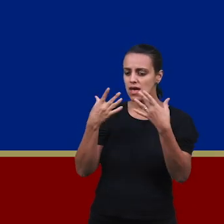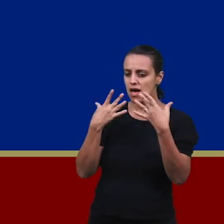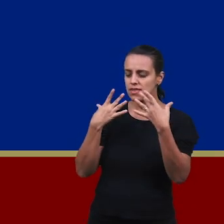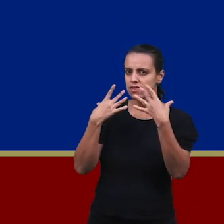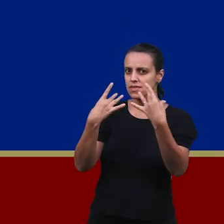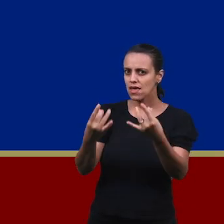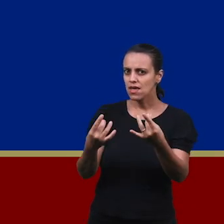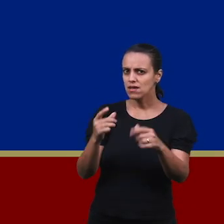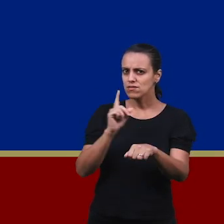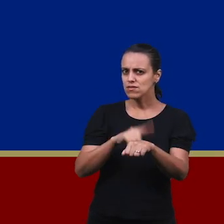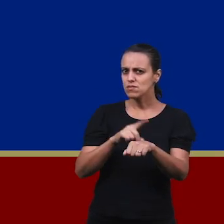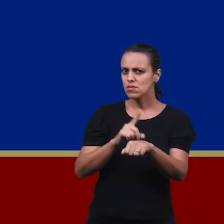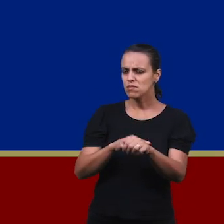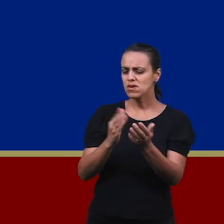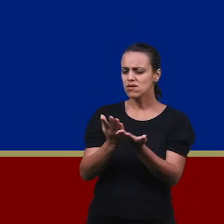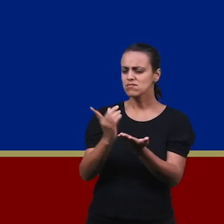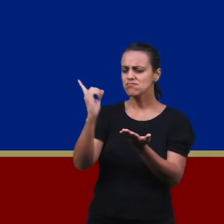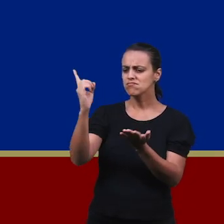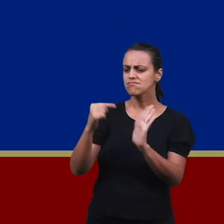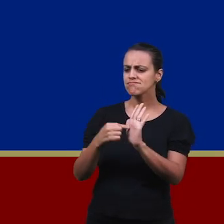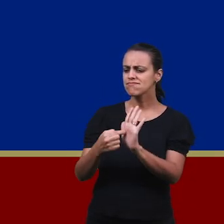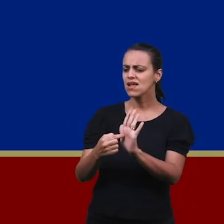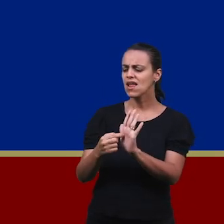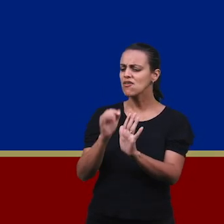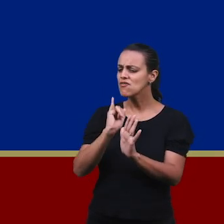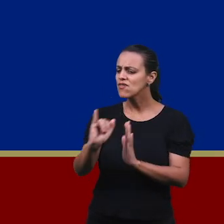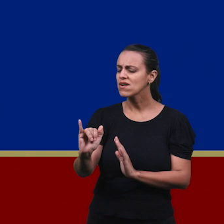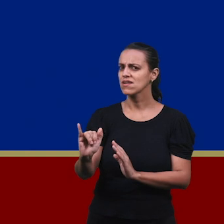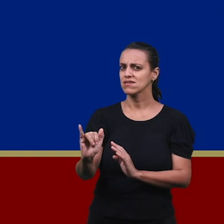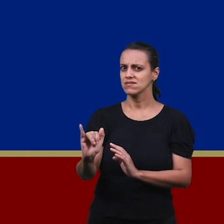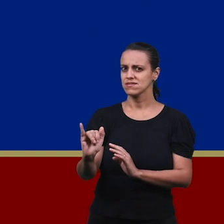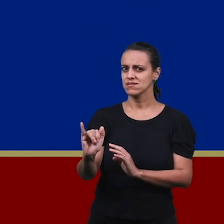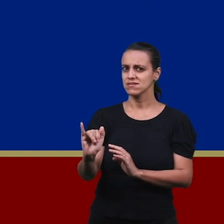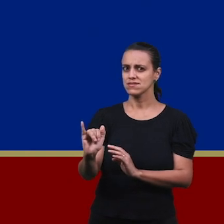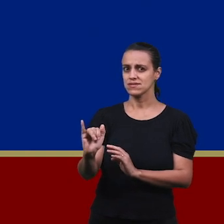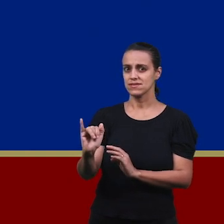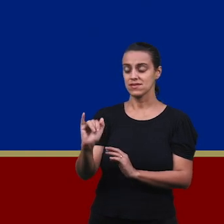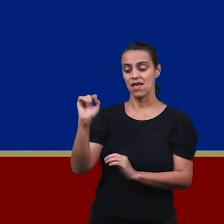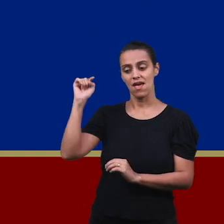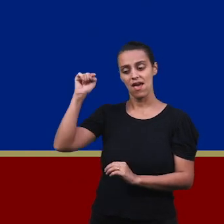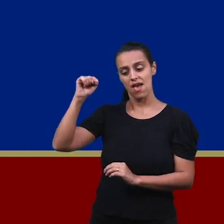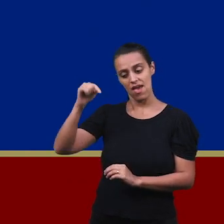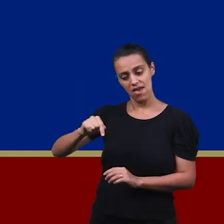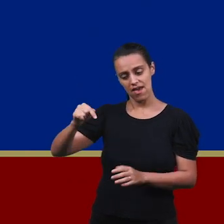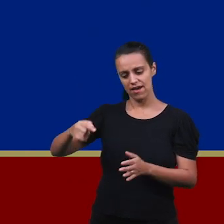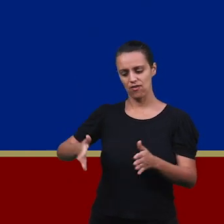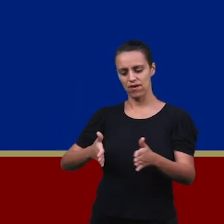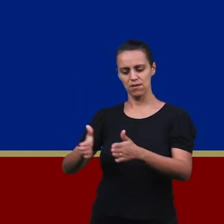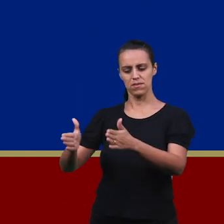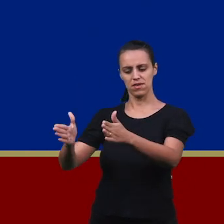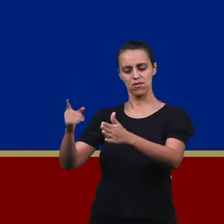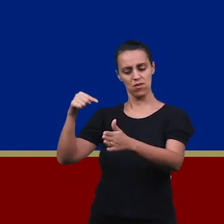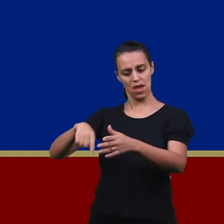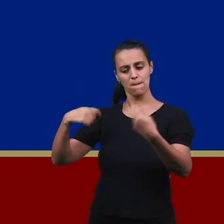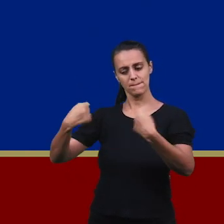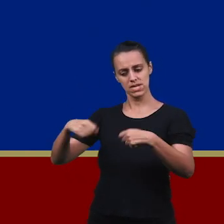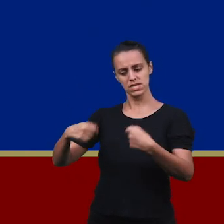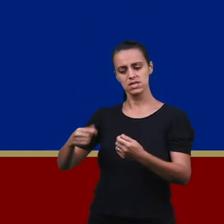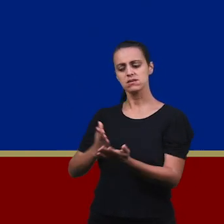la parole qui vient par derrière toi en disant, voici le chemin, marchez en